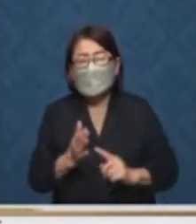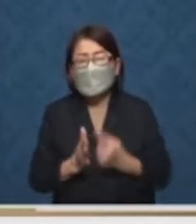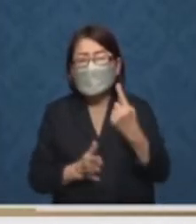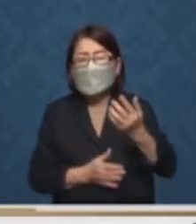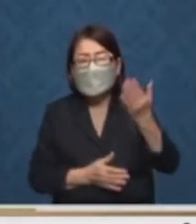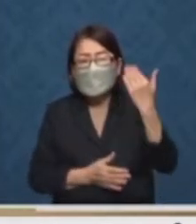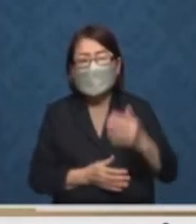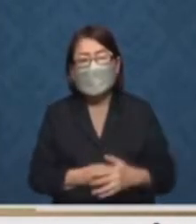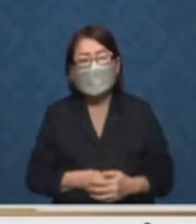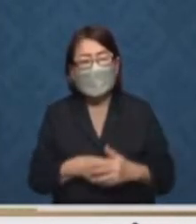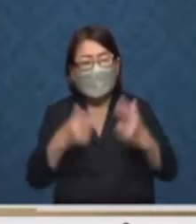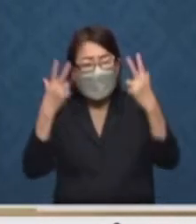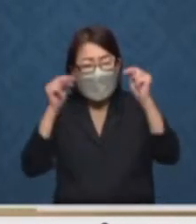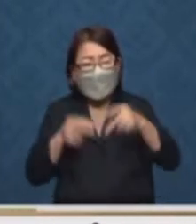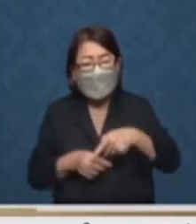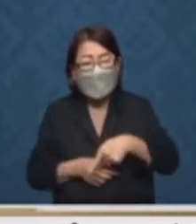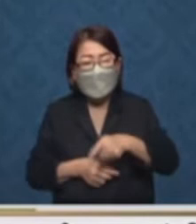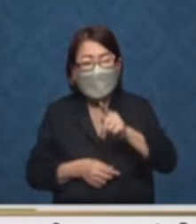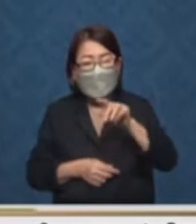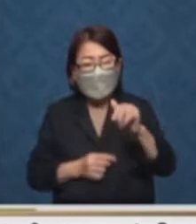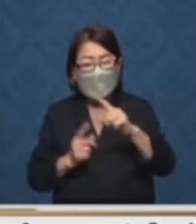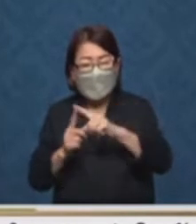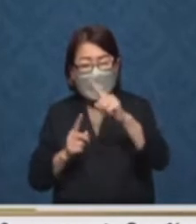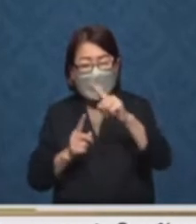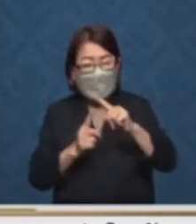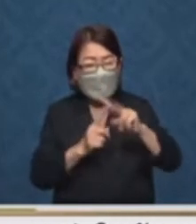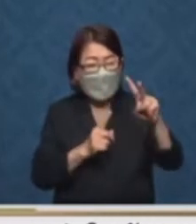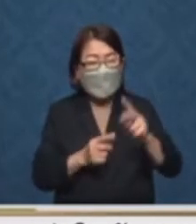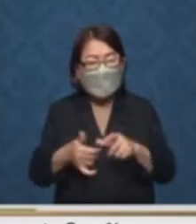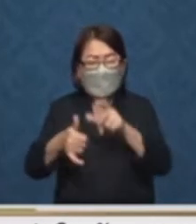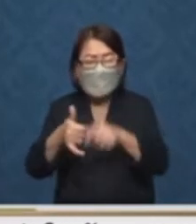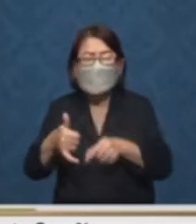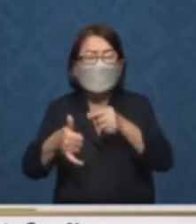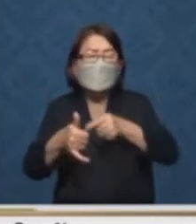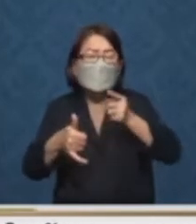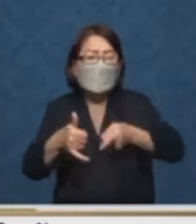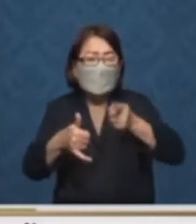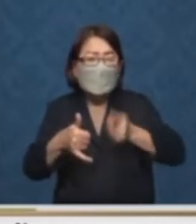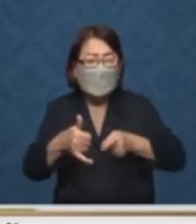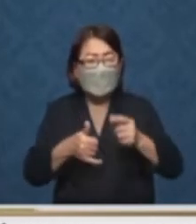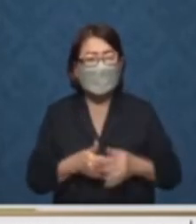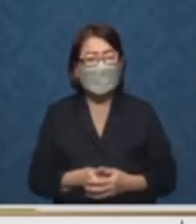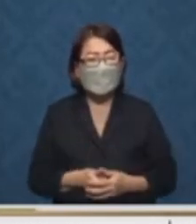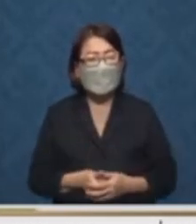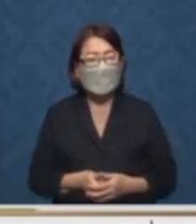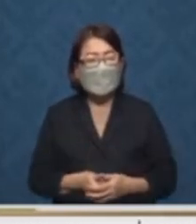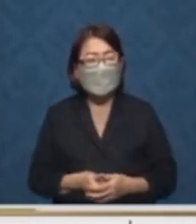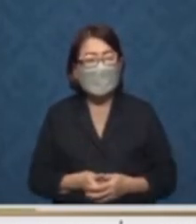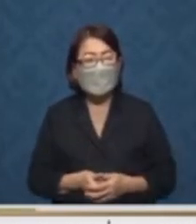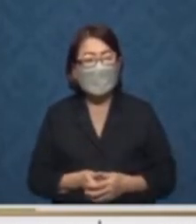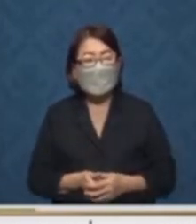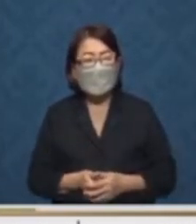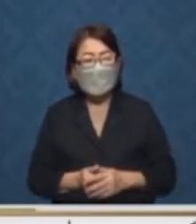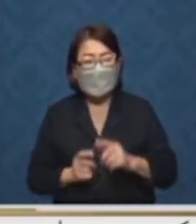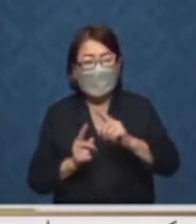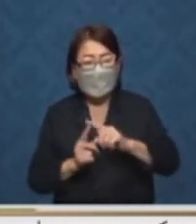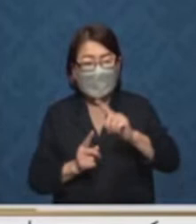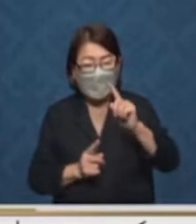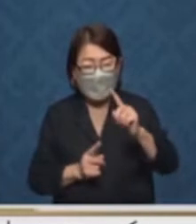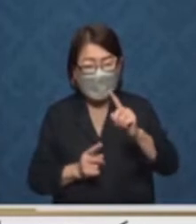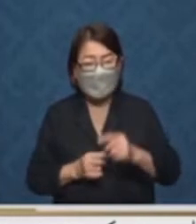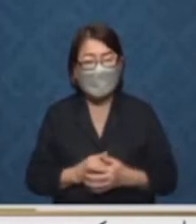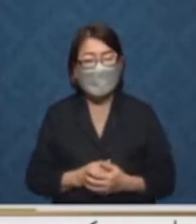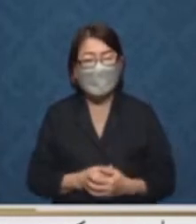ฐบาลประยุทธ์1และประยุทธ์2ครับก็คือนายกคนเดียวกันนี่แหละนะครับลำเรือดำน้ำลำที่1เนี่ยนะ